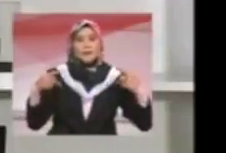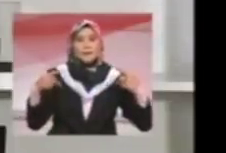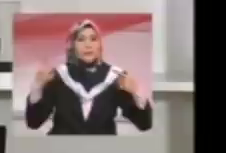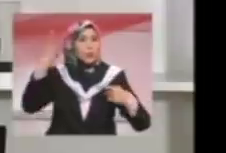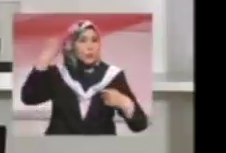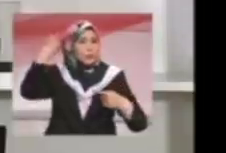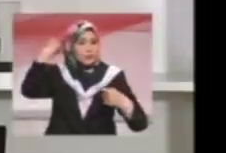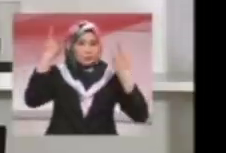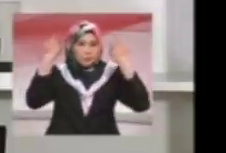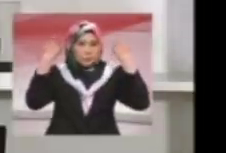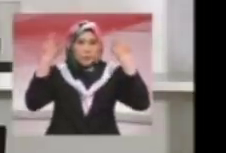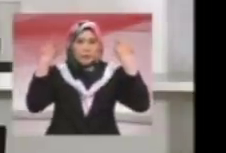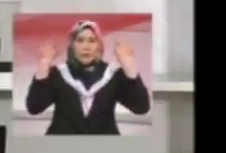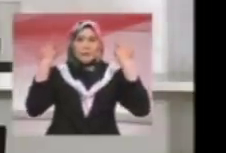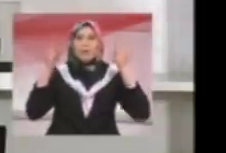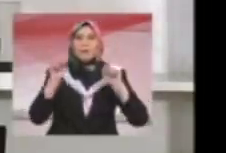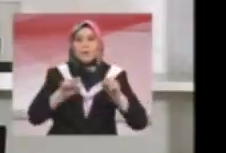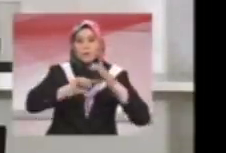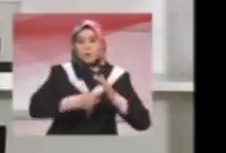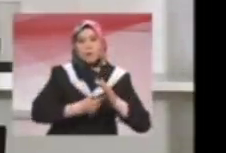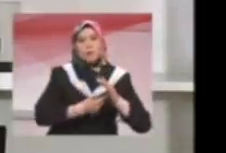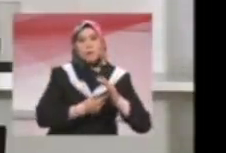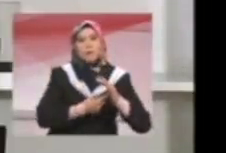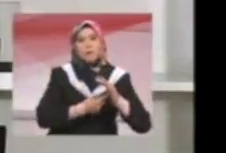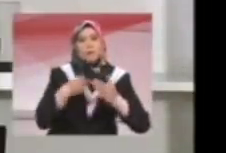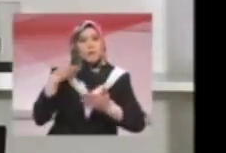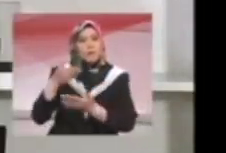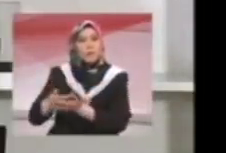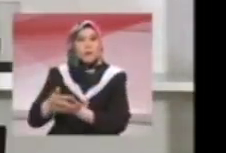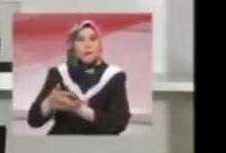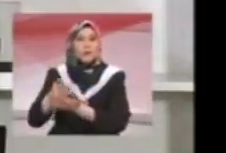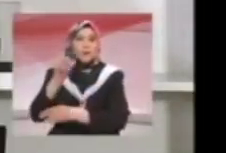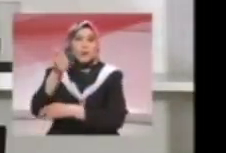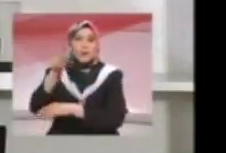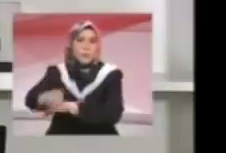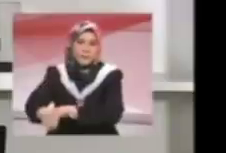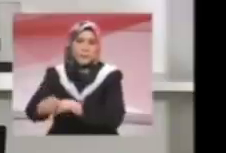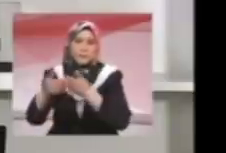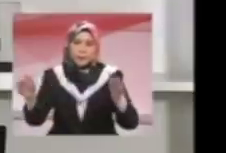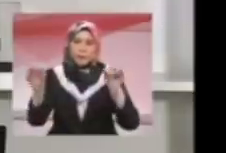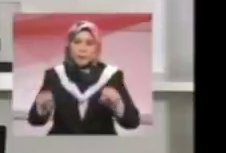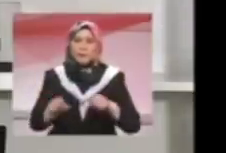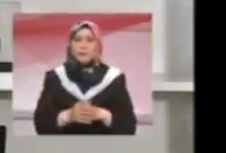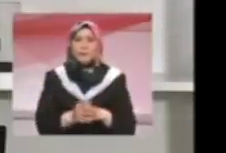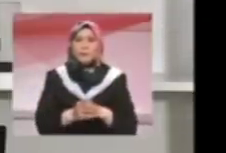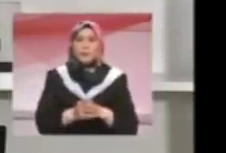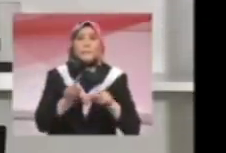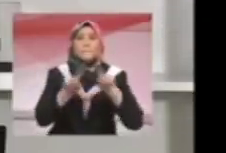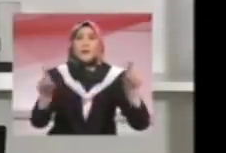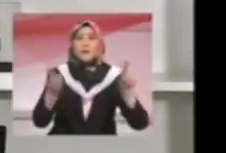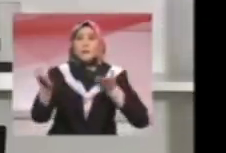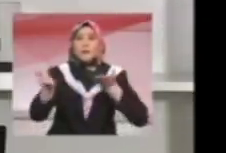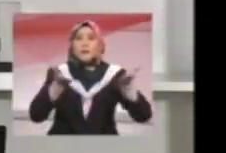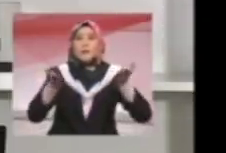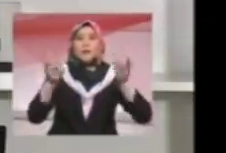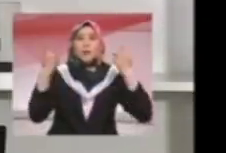dibenarkan beroperasi sehingga 10.00 walaupun menelepon hanya Firma tahun gunting rambut